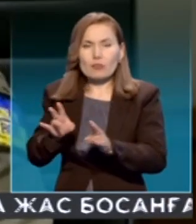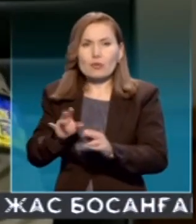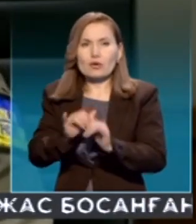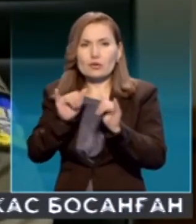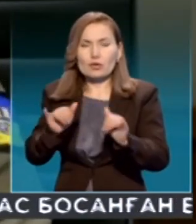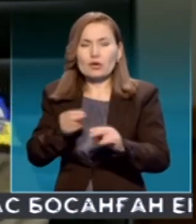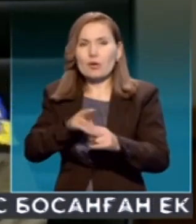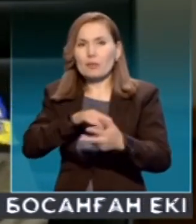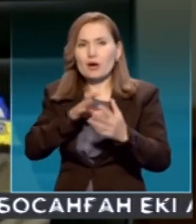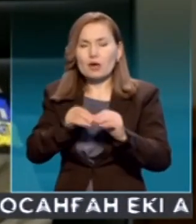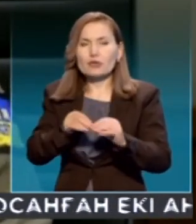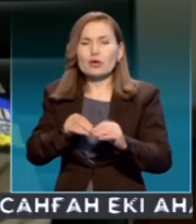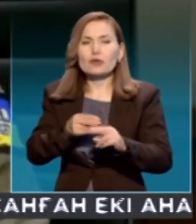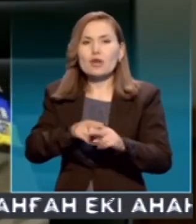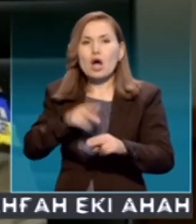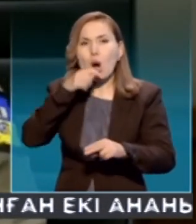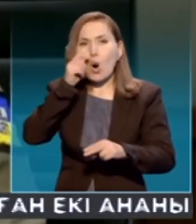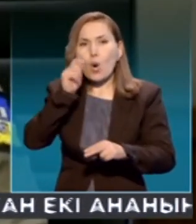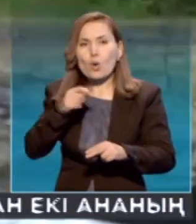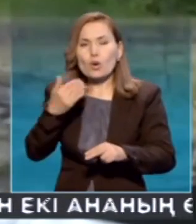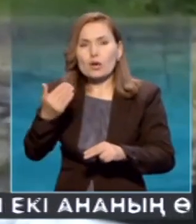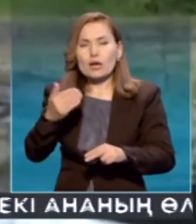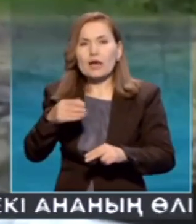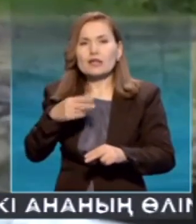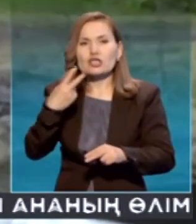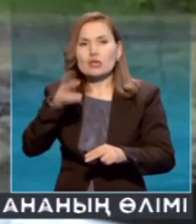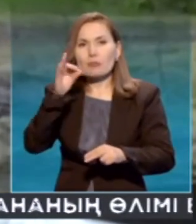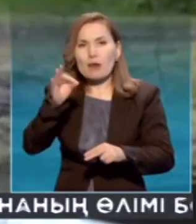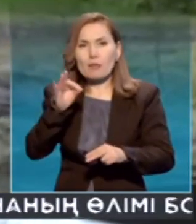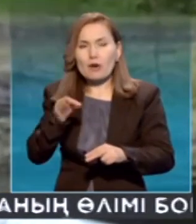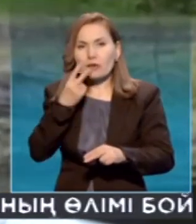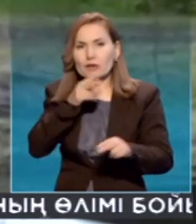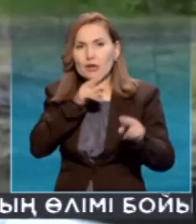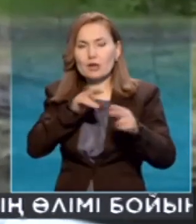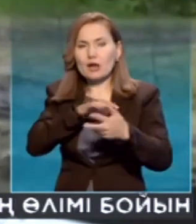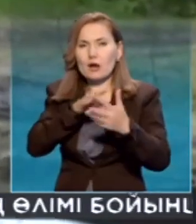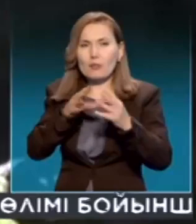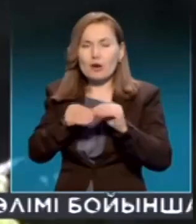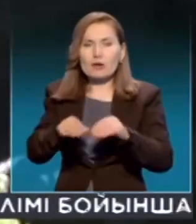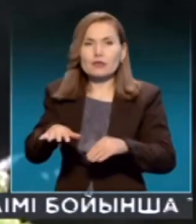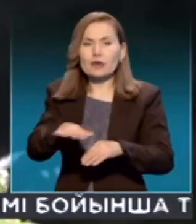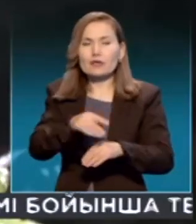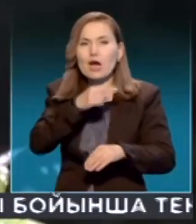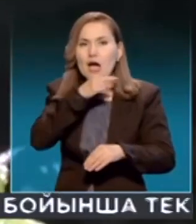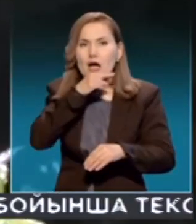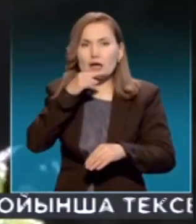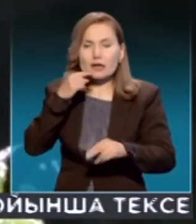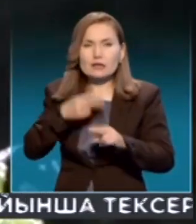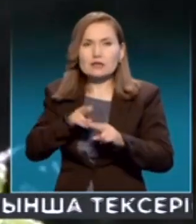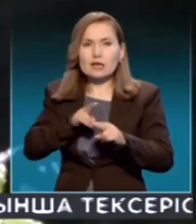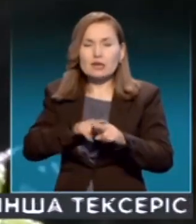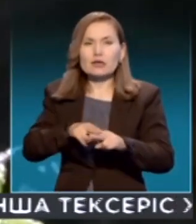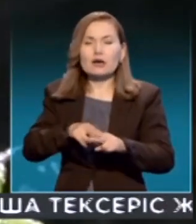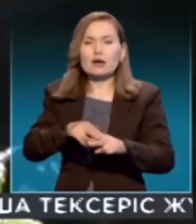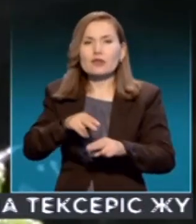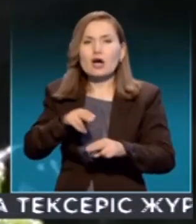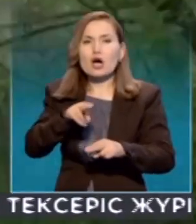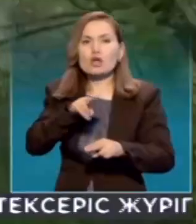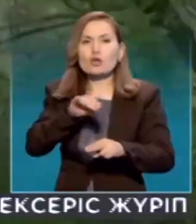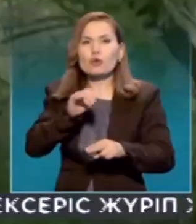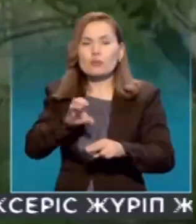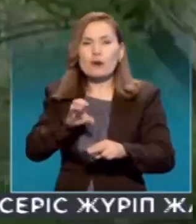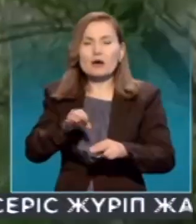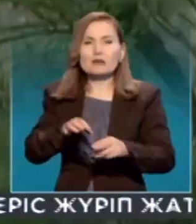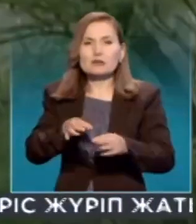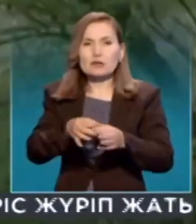күштері Украина аумағының 20% бақылауға алған. Киев пен елдің солтүстігінен шегінген ресейліктер қазір бар күшті Донбасты, оған кіретін